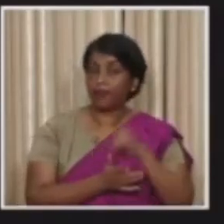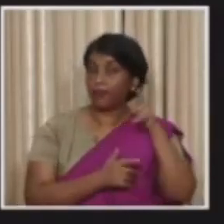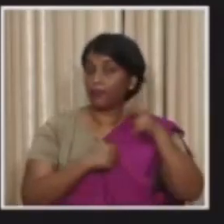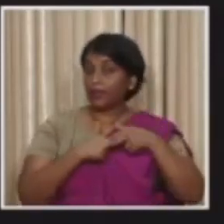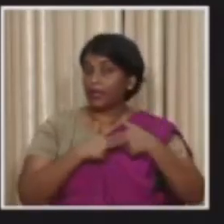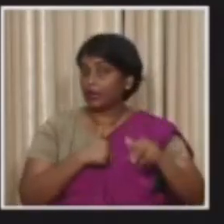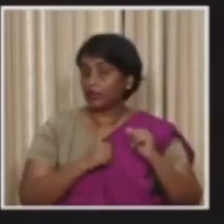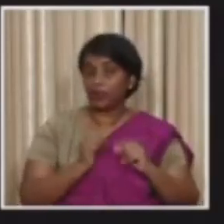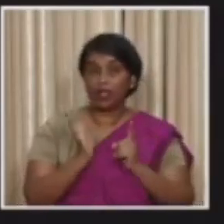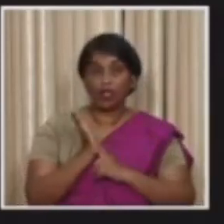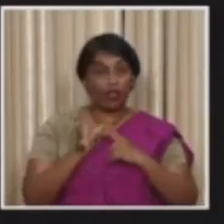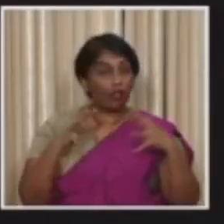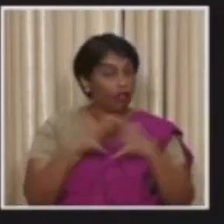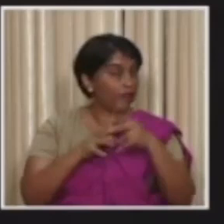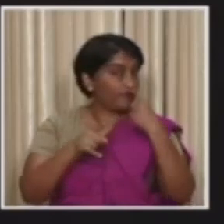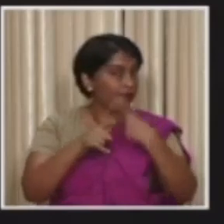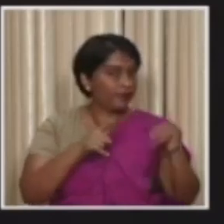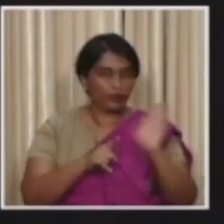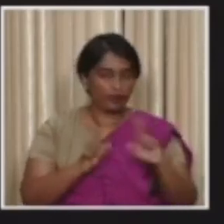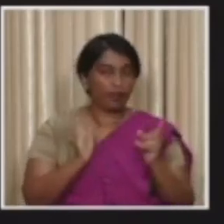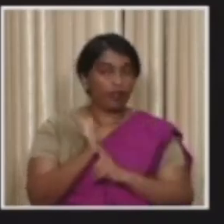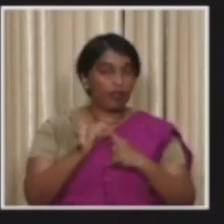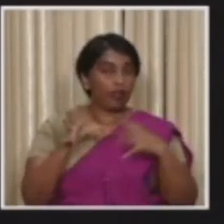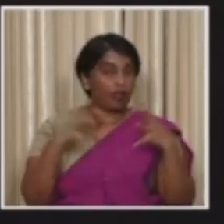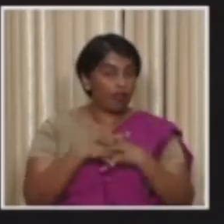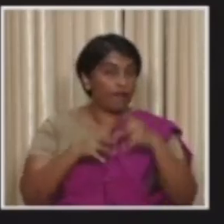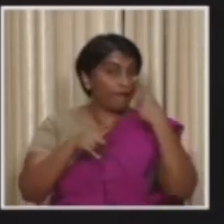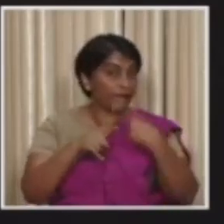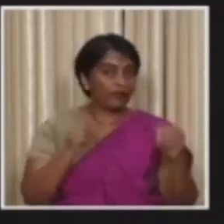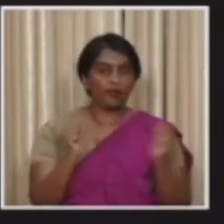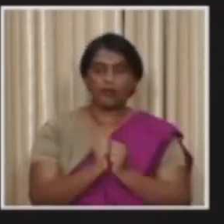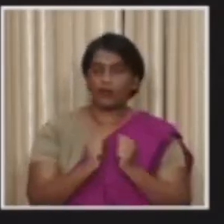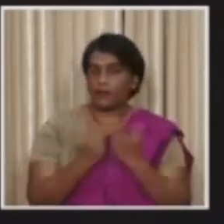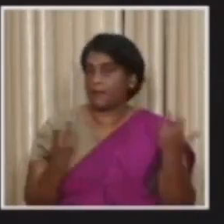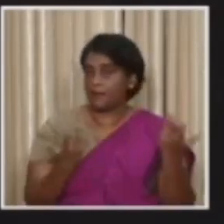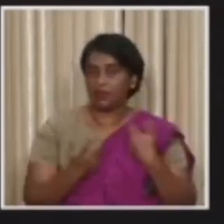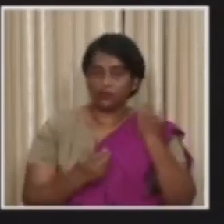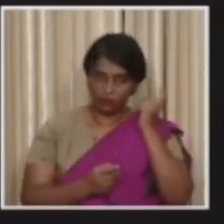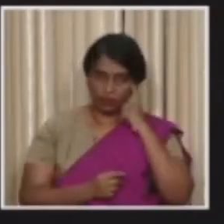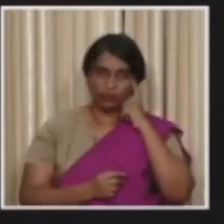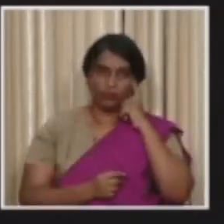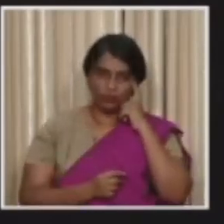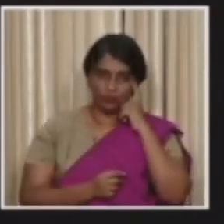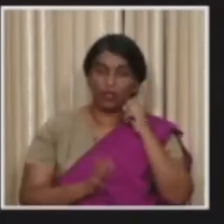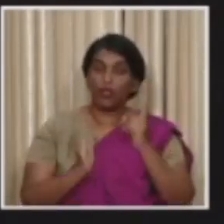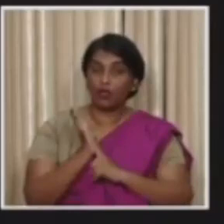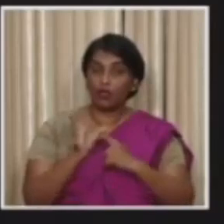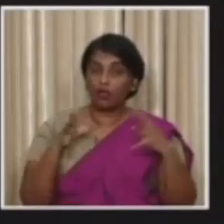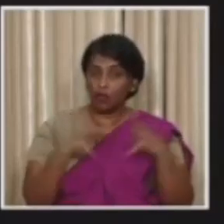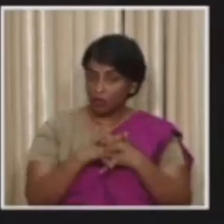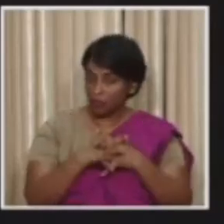හේතුව ඇවිල්ලා නීතිය විතරක් නෙවෙයි. නීතියෙන් විතරක් කරන්න පුළුවන් දෙයක් නැහැ කියන එක අපි සියලු දෙනාම දන්නවා. නීතිය